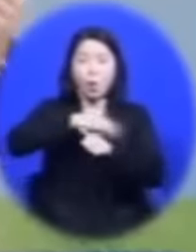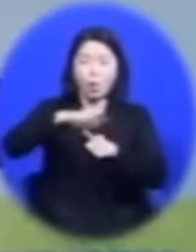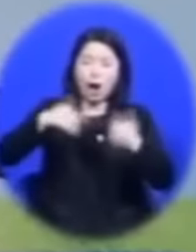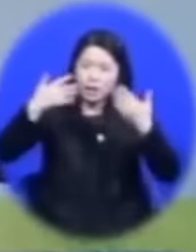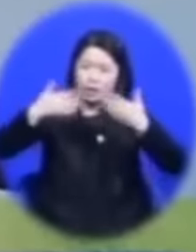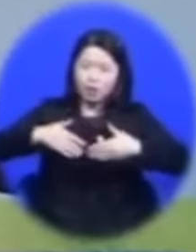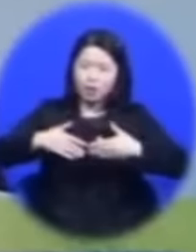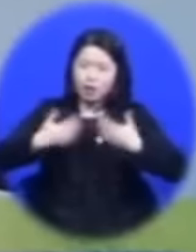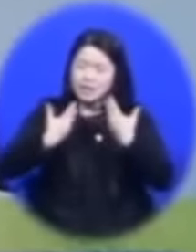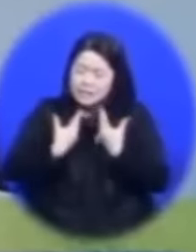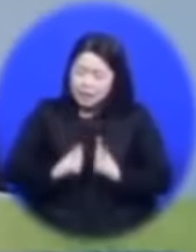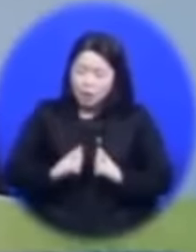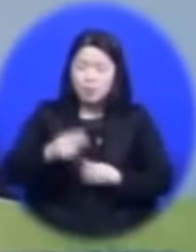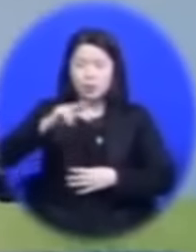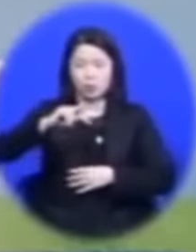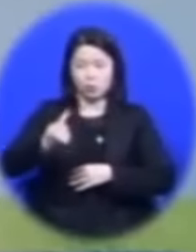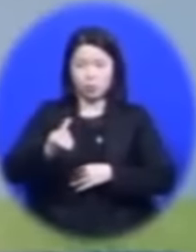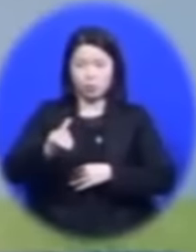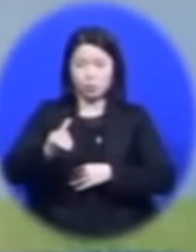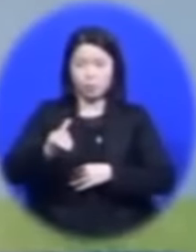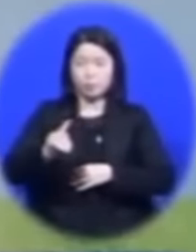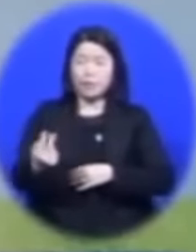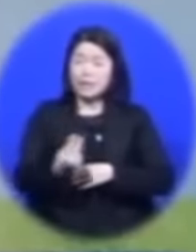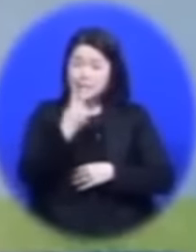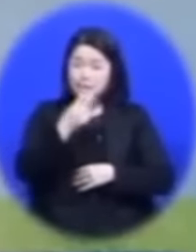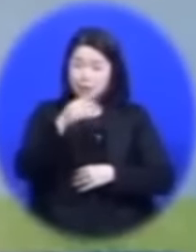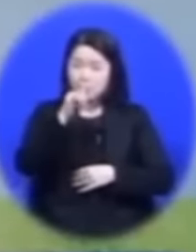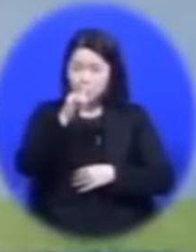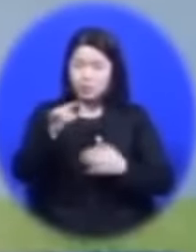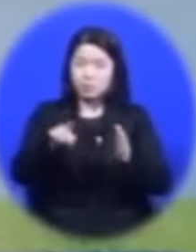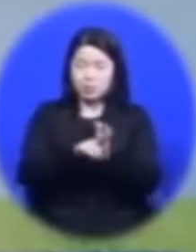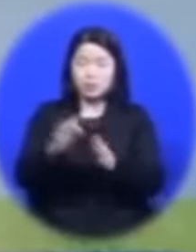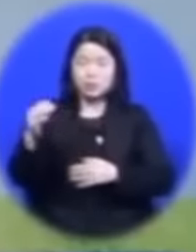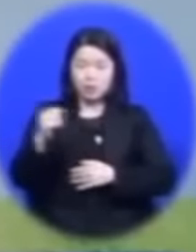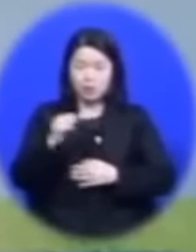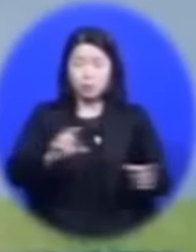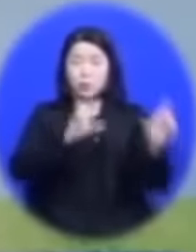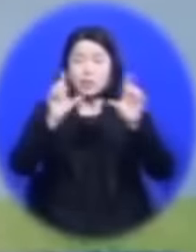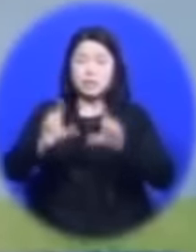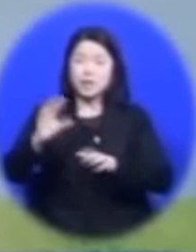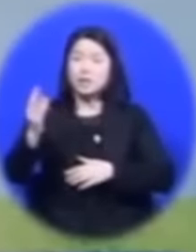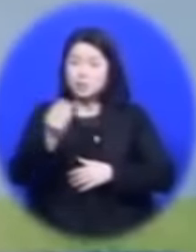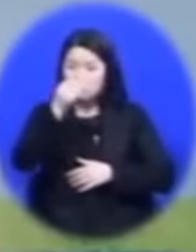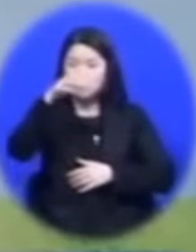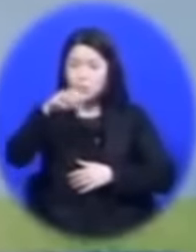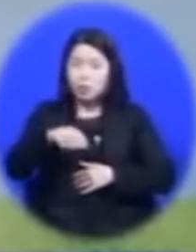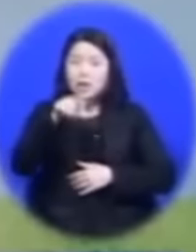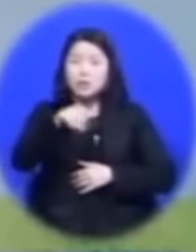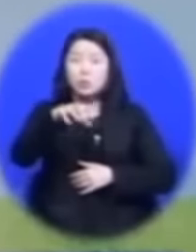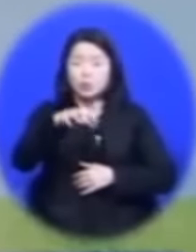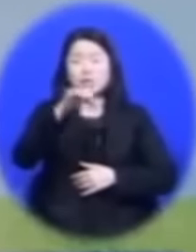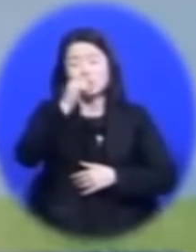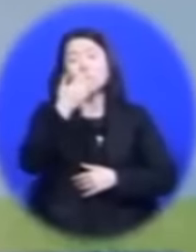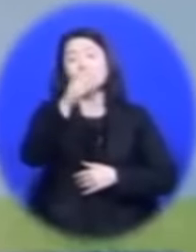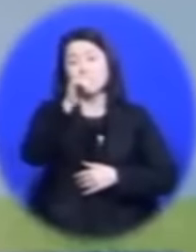여건이 절망적이라도 생명 있는 믿음을 가지고 사는 성도가 그 자리에 있을 수 있다는